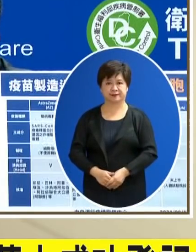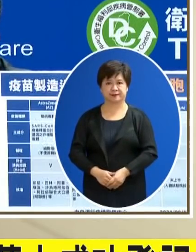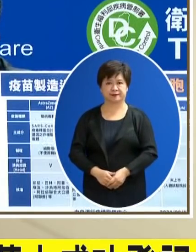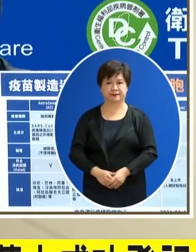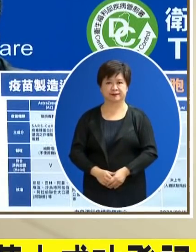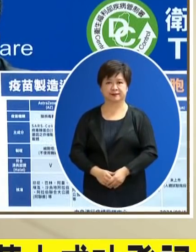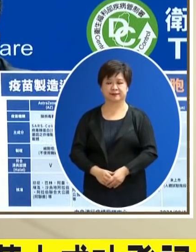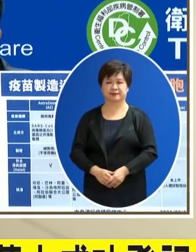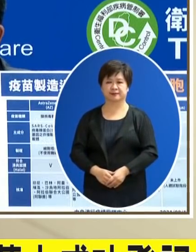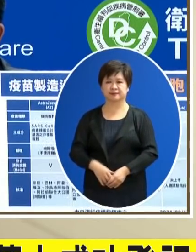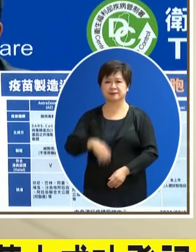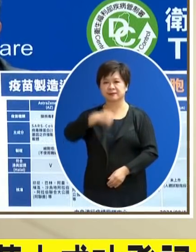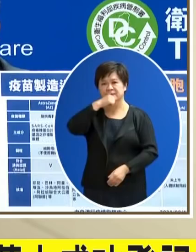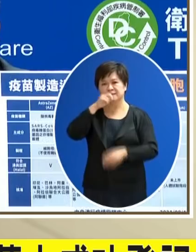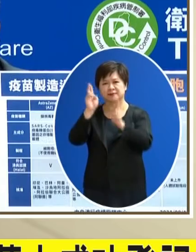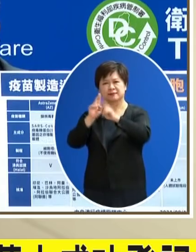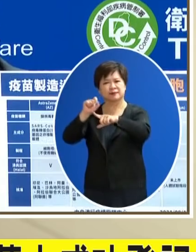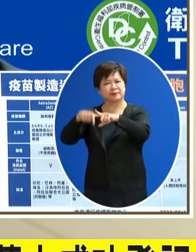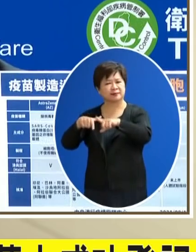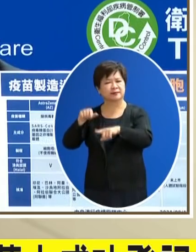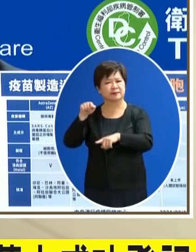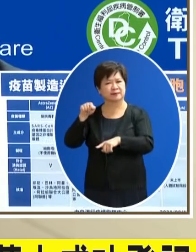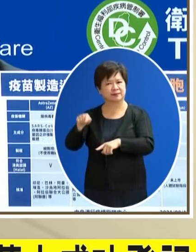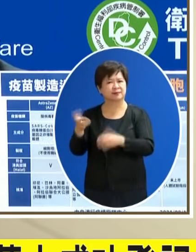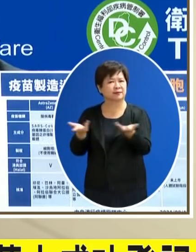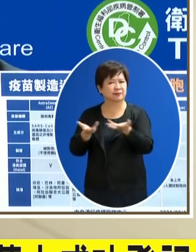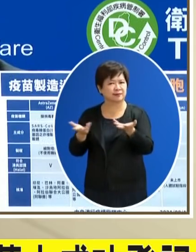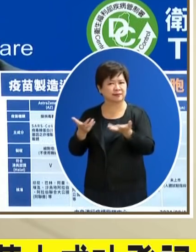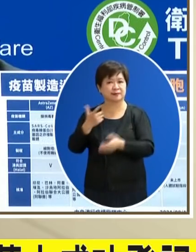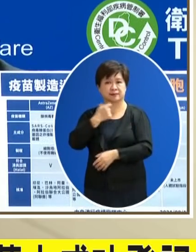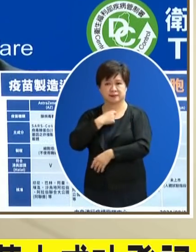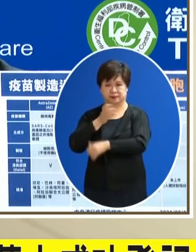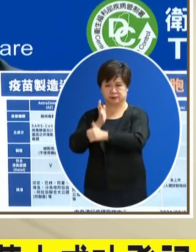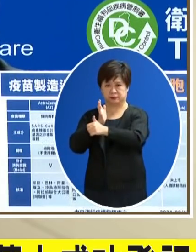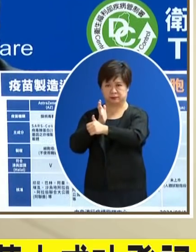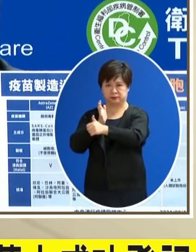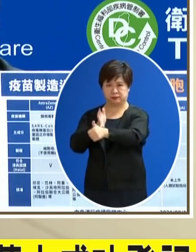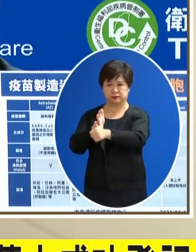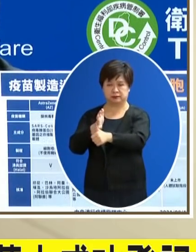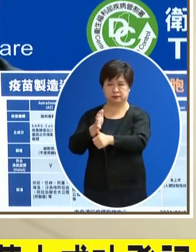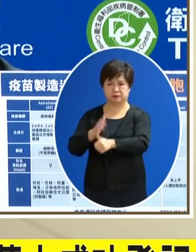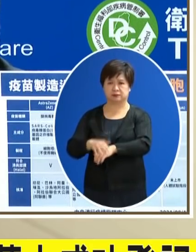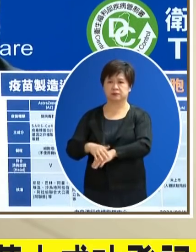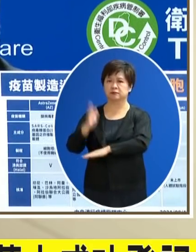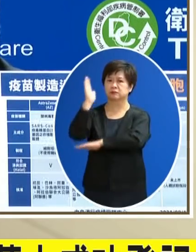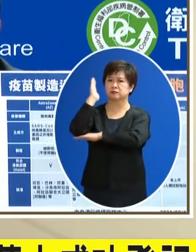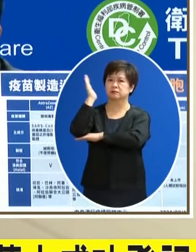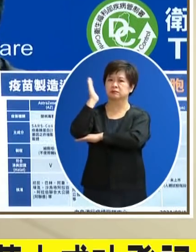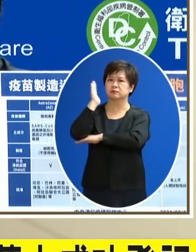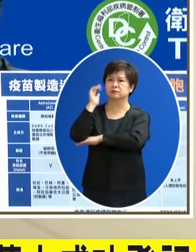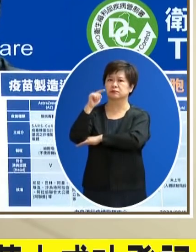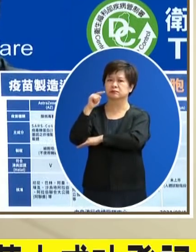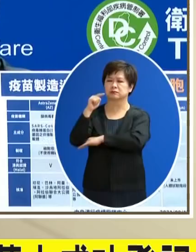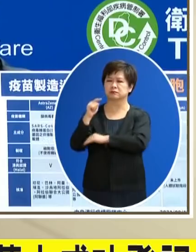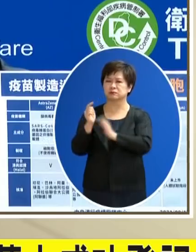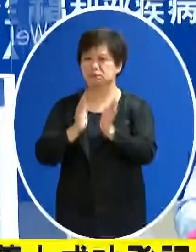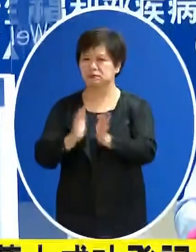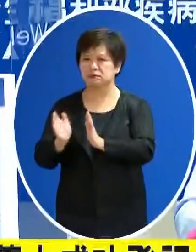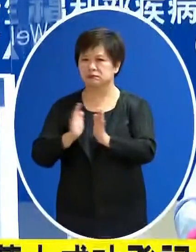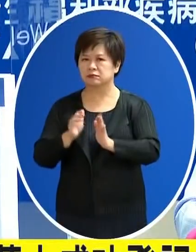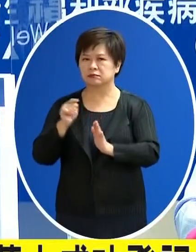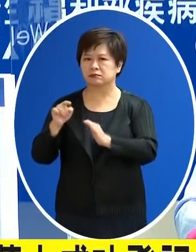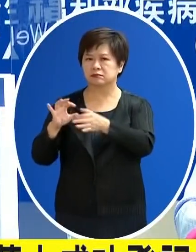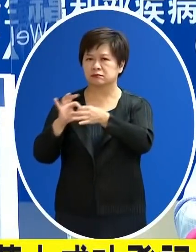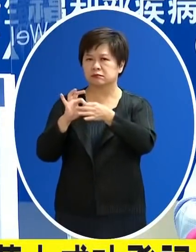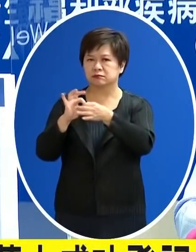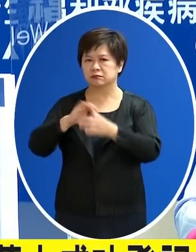在这个台电这恐怕是要问这个就是在市政府怎么去处理，因为在牵涉它相关